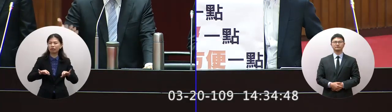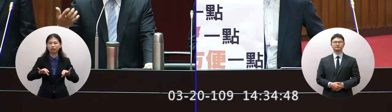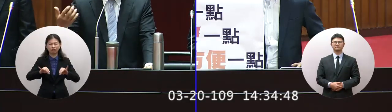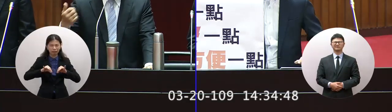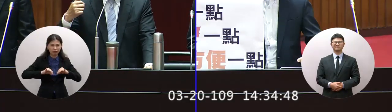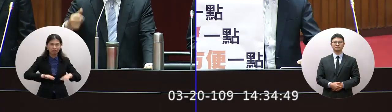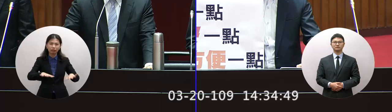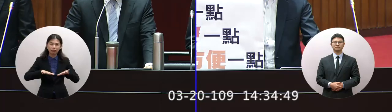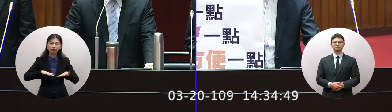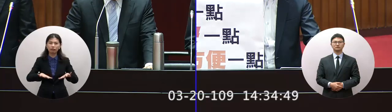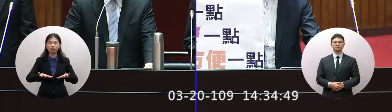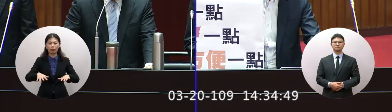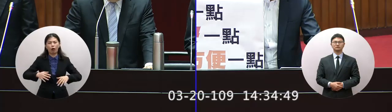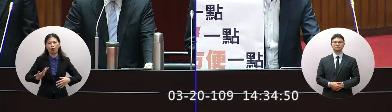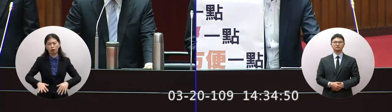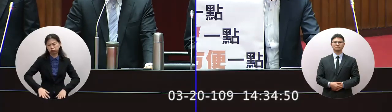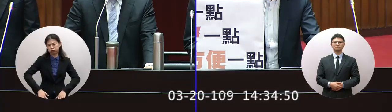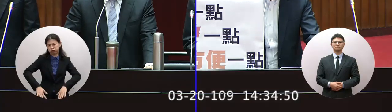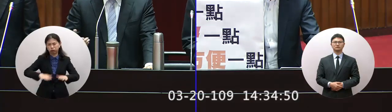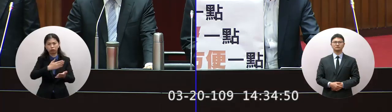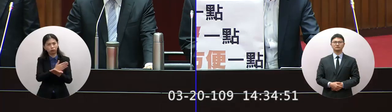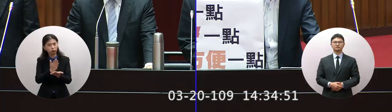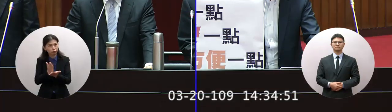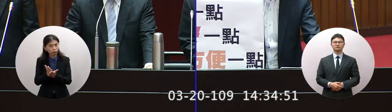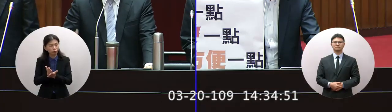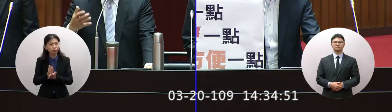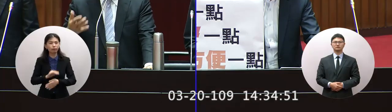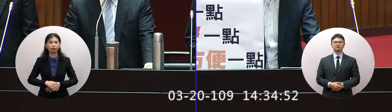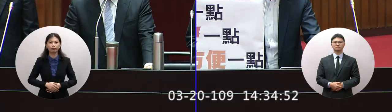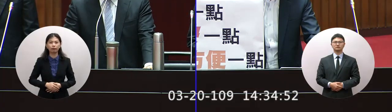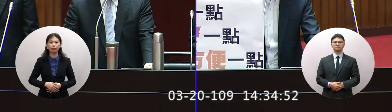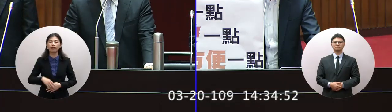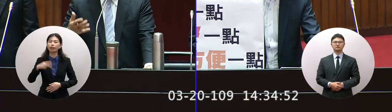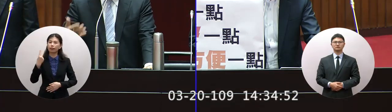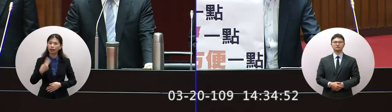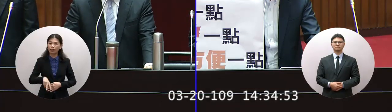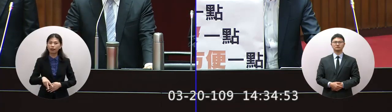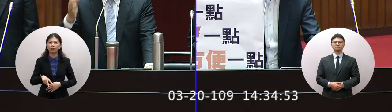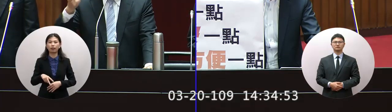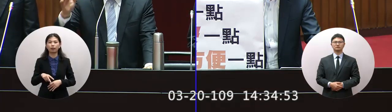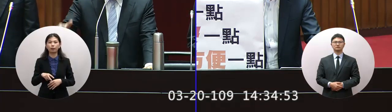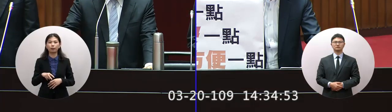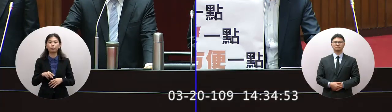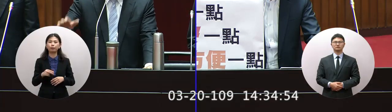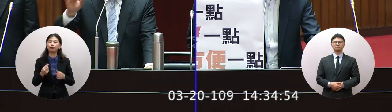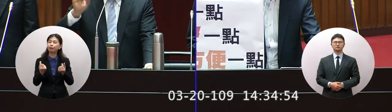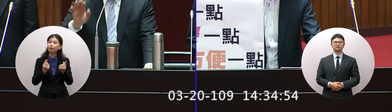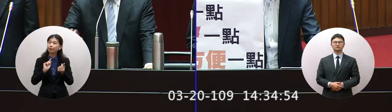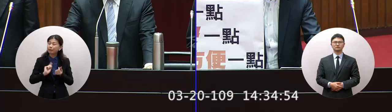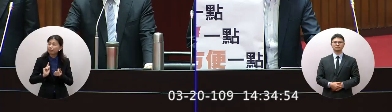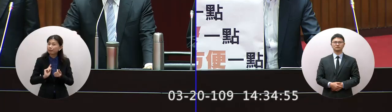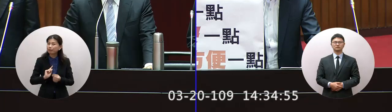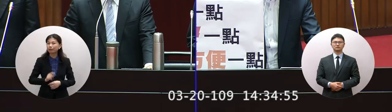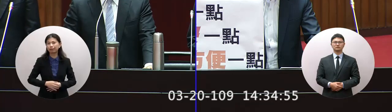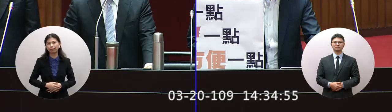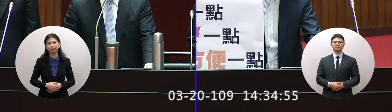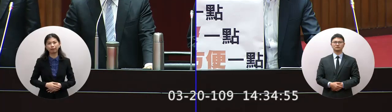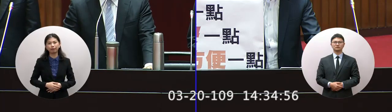震、风灾、水灾等，甚至于民间当受到